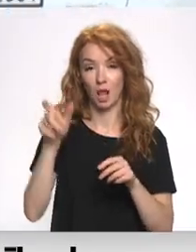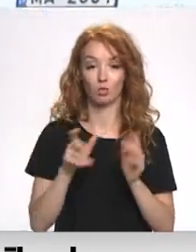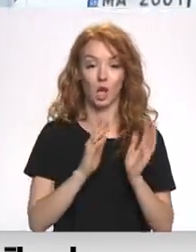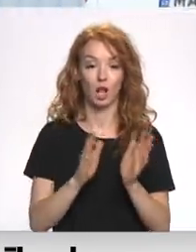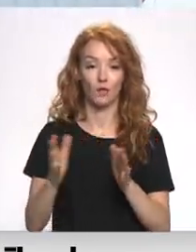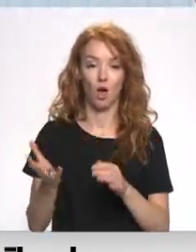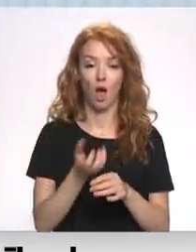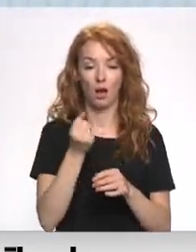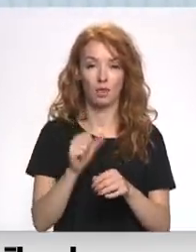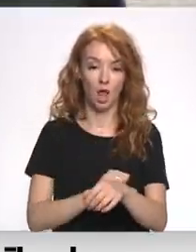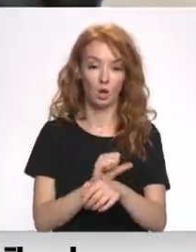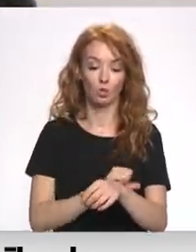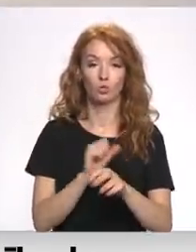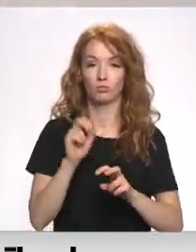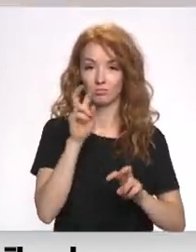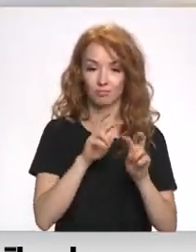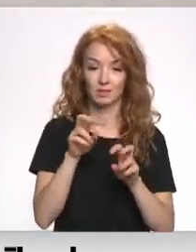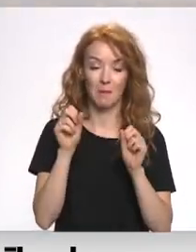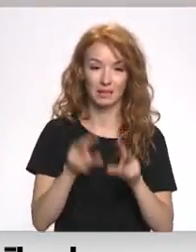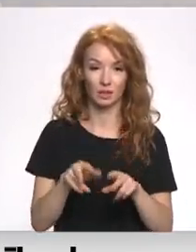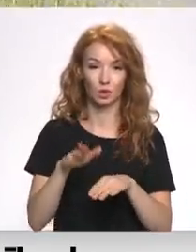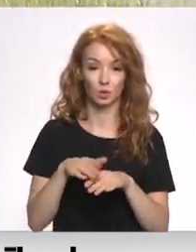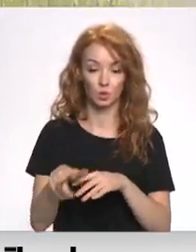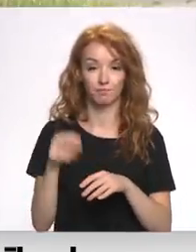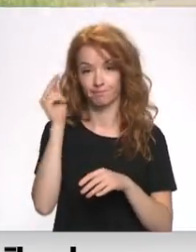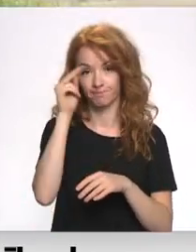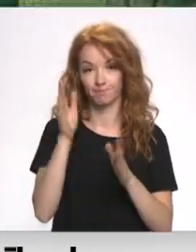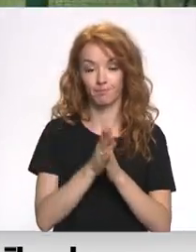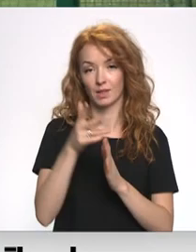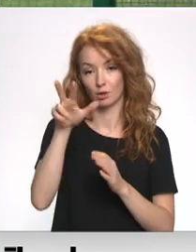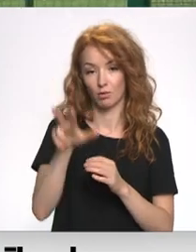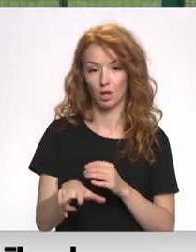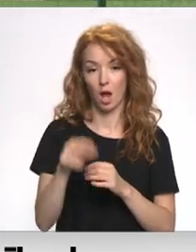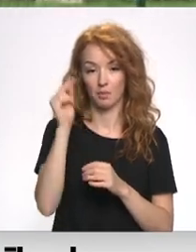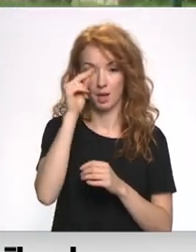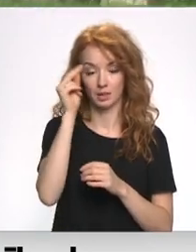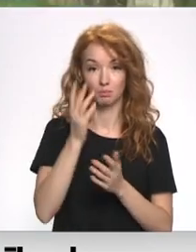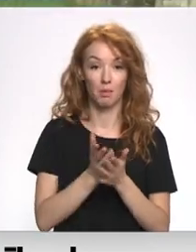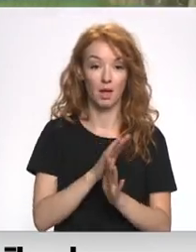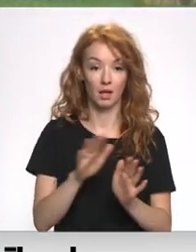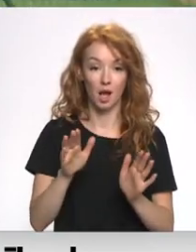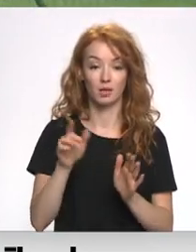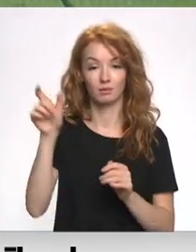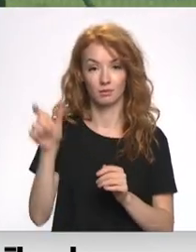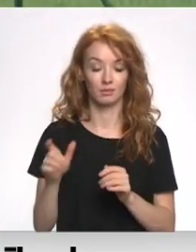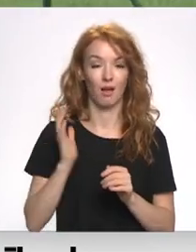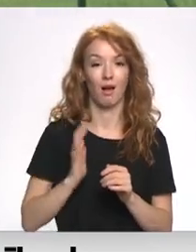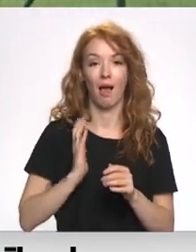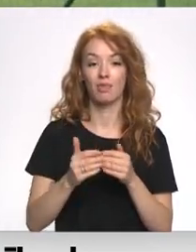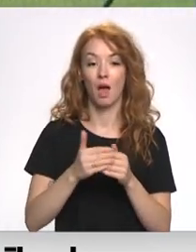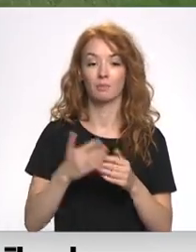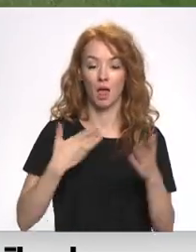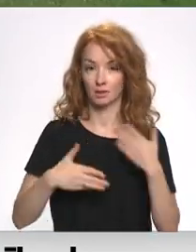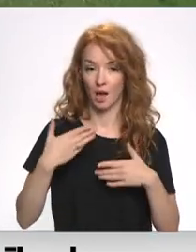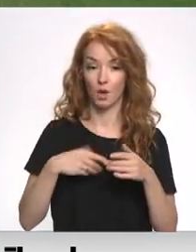ar narkotisko vielu specializācijas dienesta suni ilgs 3 mēnešus. Apmācību noslēgumā kursantiem gaidāms eksāmens,